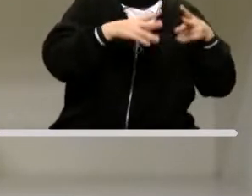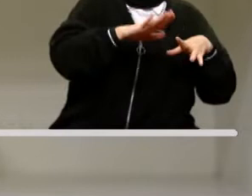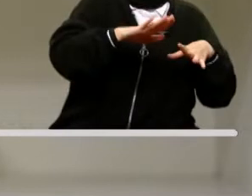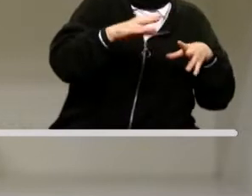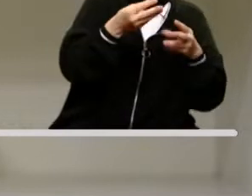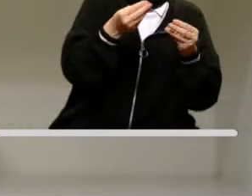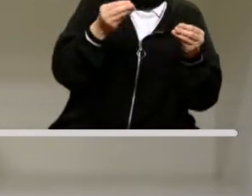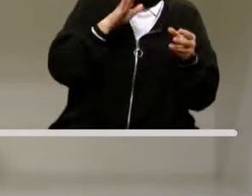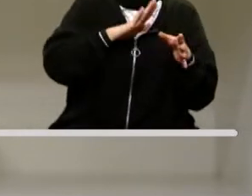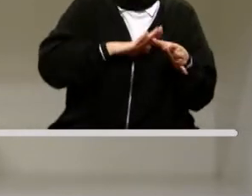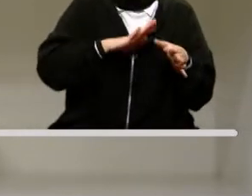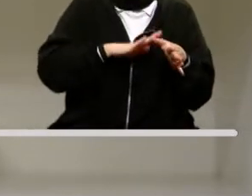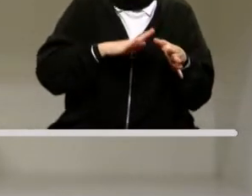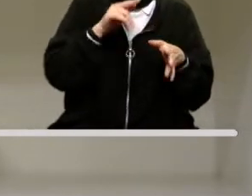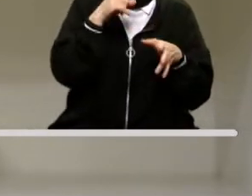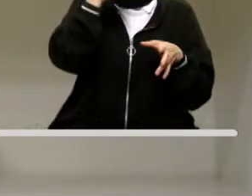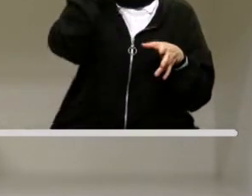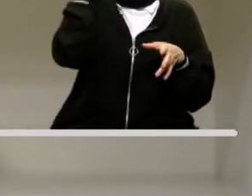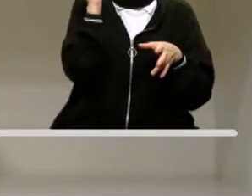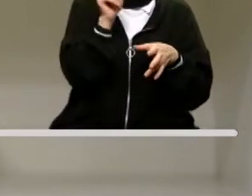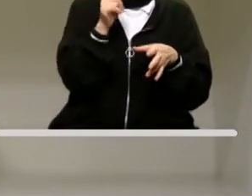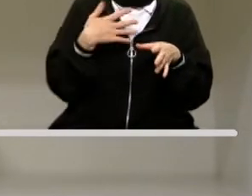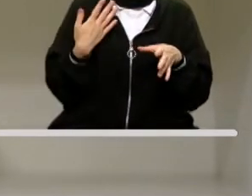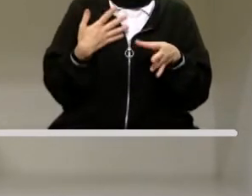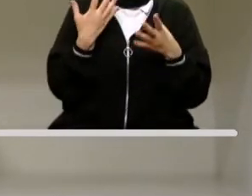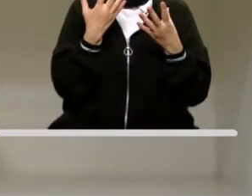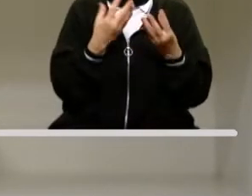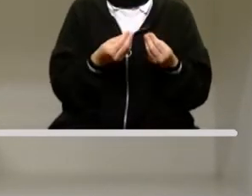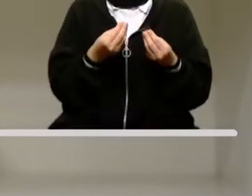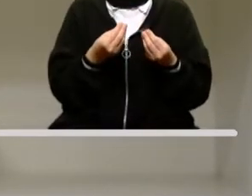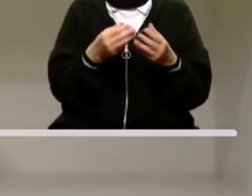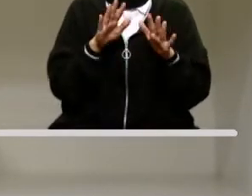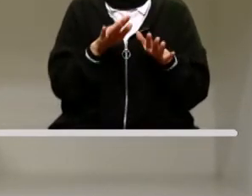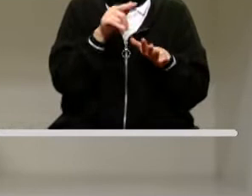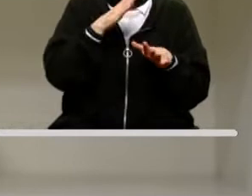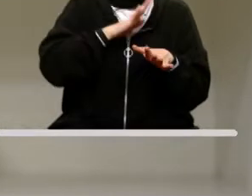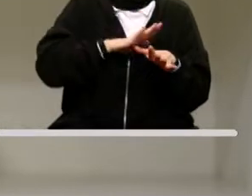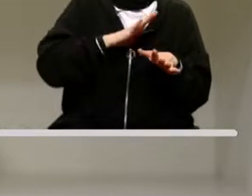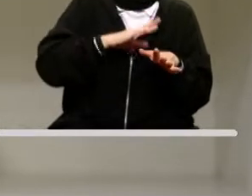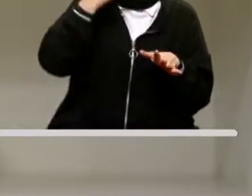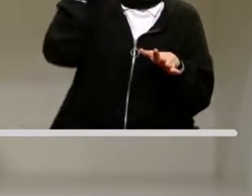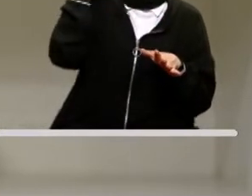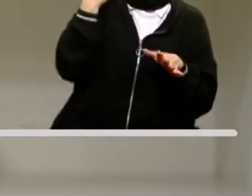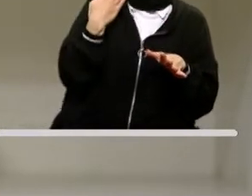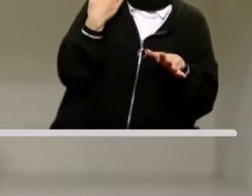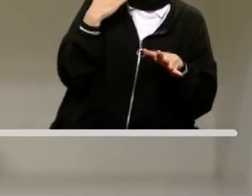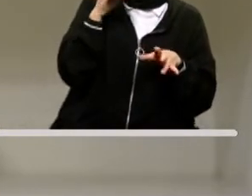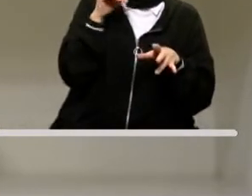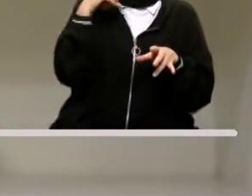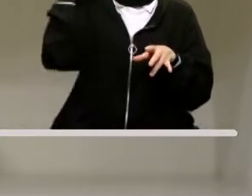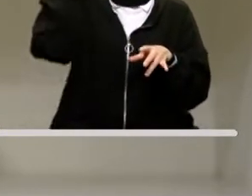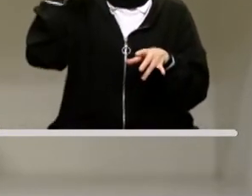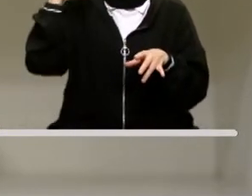duygusu yaşıyor ama böyle bir duruyor, işte sakince izliyor. Ne tarafa gitsem en çok, belki bilmiyorum en çok hangisi dikkatimi çeker diye mi?